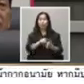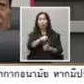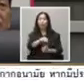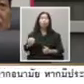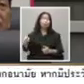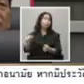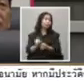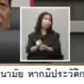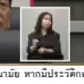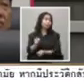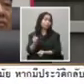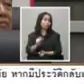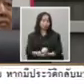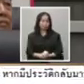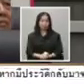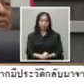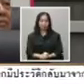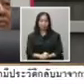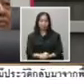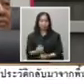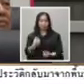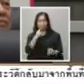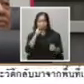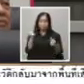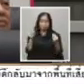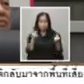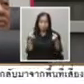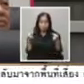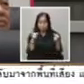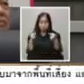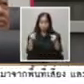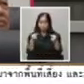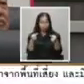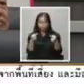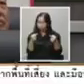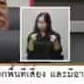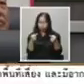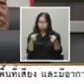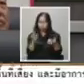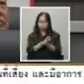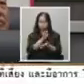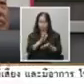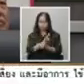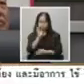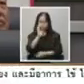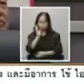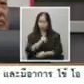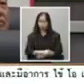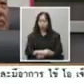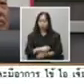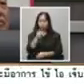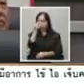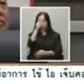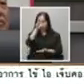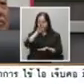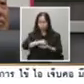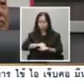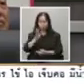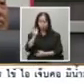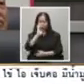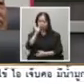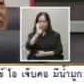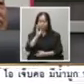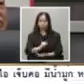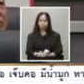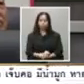พบนะฮะก็มีการต่อรองว่าไม่ใช้เอกสารได้ไหมไม่ใช้คลิปการถวายสัตย์ของท่านนายกได้